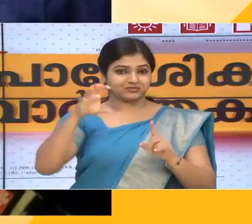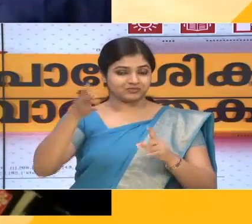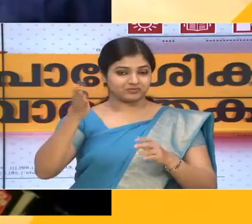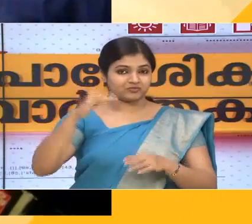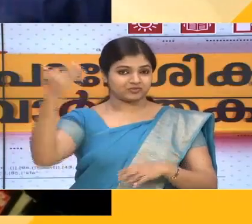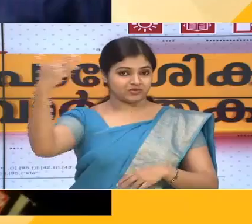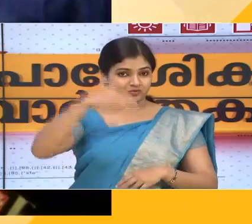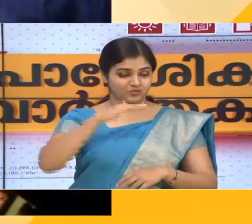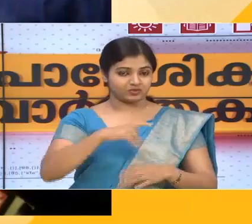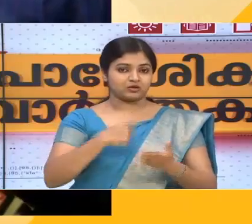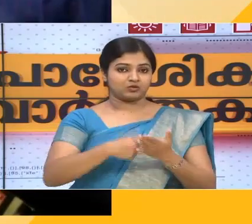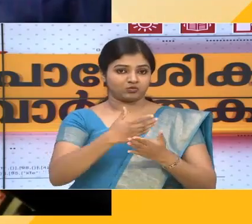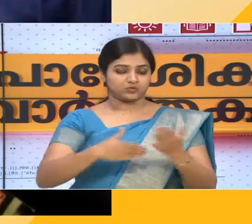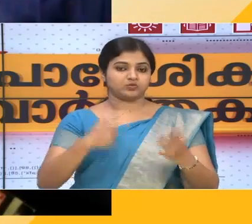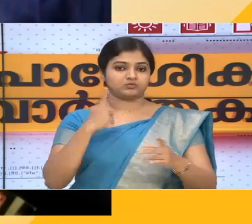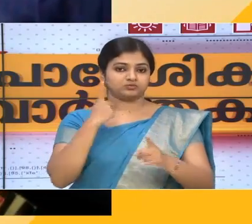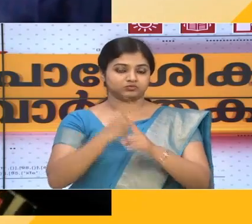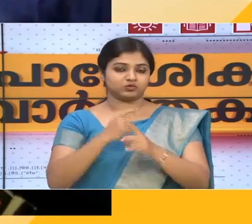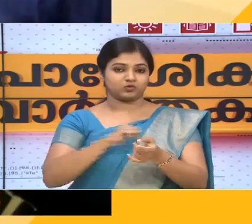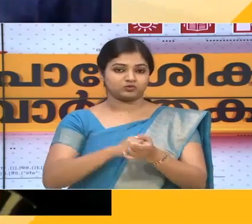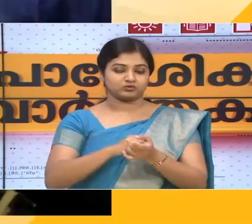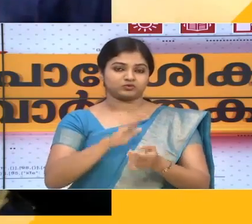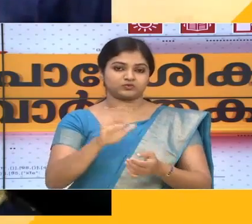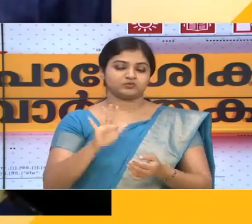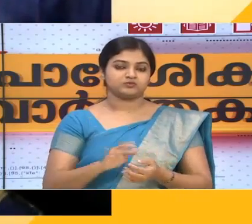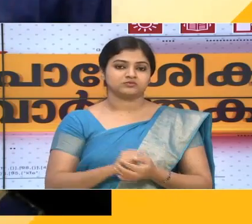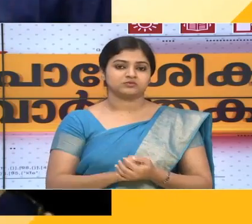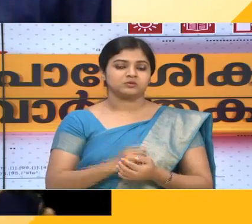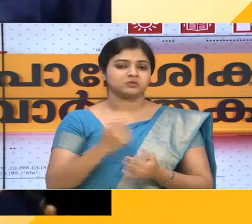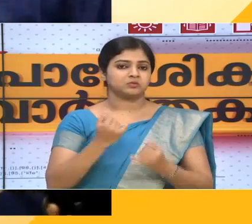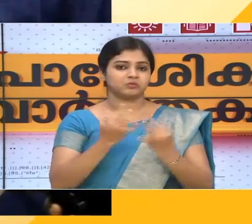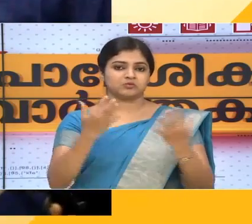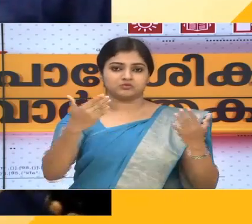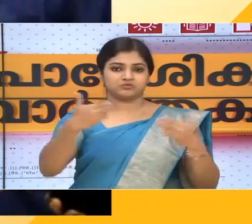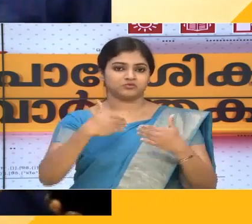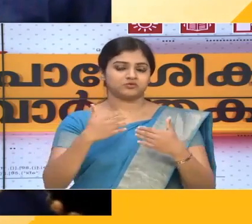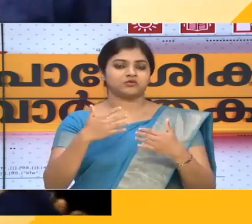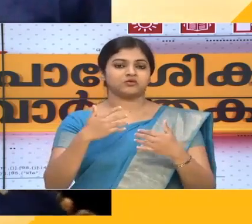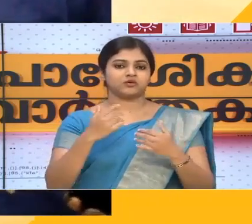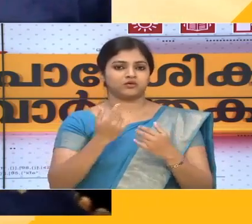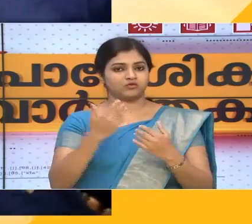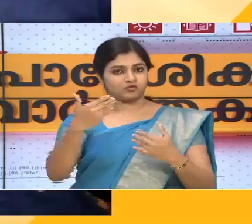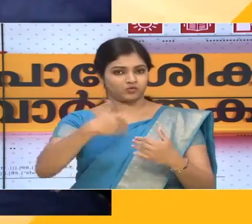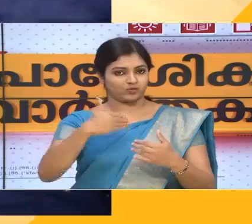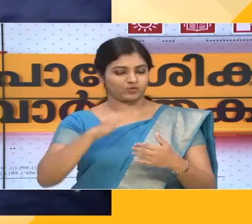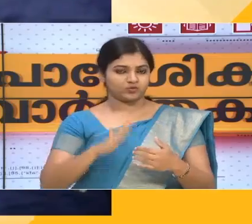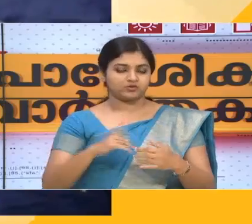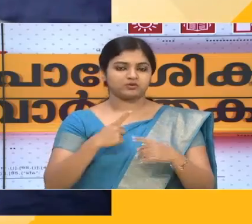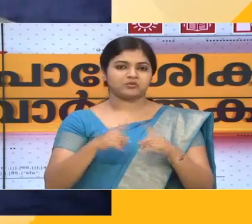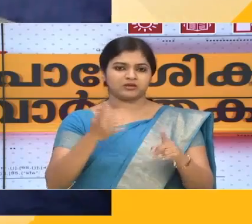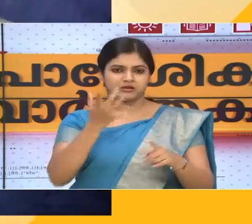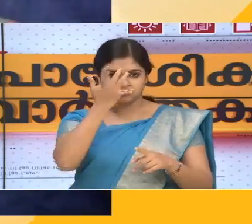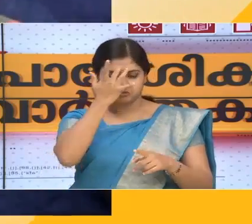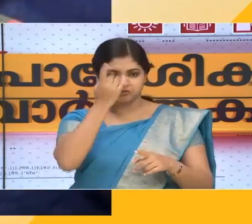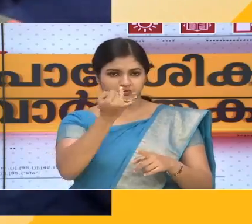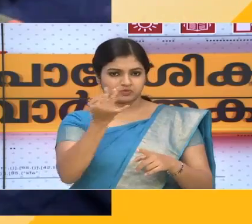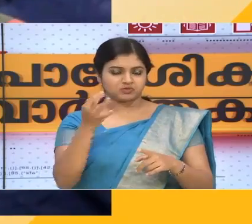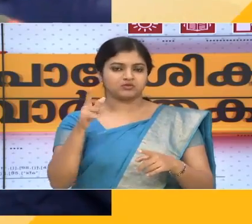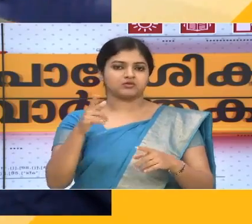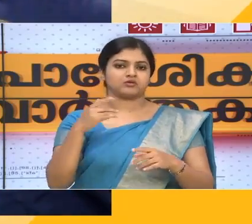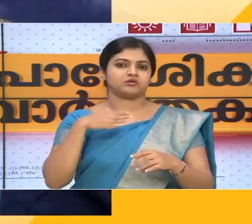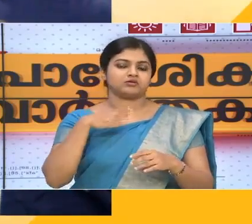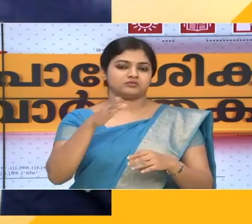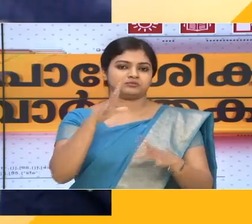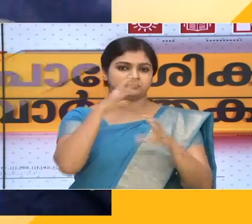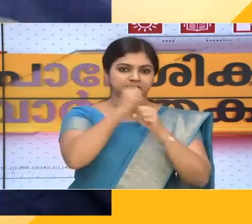റിപ്പോർട്ട് ചെയ്യണമെന്ന് പറയുന്നത്. മഹാഭൂരിപക്ഷം ആളും ചെയ്തത്, വളരെ അപൂർവം ചിലരാണ് പറയാൻ മടിച്ചത്. അവരിൽ പലരെയും കണ്ടുപിടിച്ചുകൊണ്ടേ ഇരുന്നിട്ടുണ്ട്. ഇപ്പോൾ വേറെ